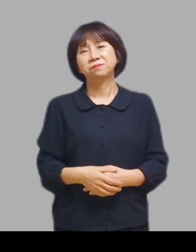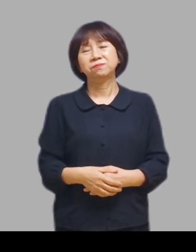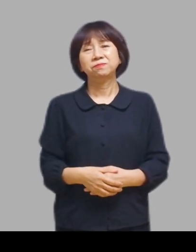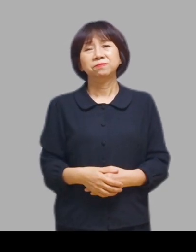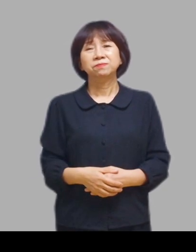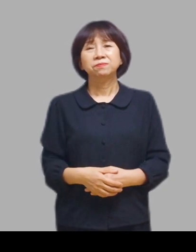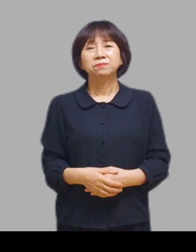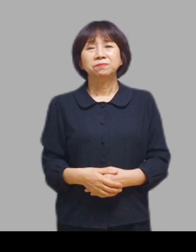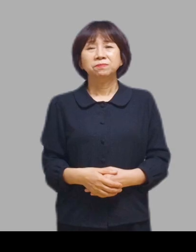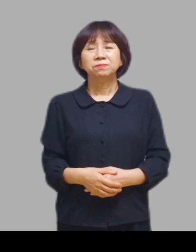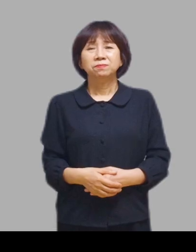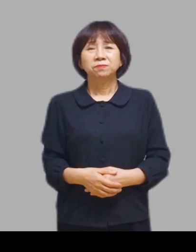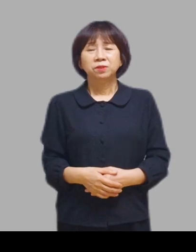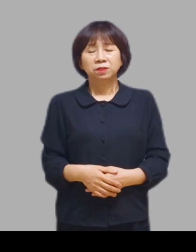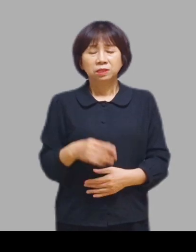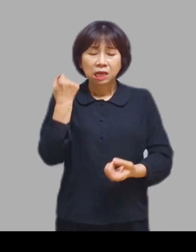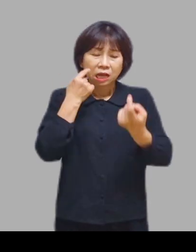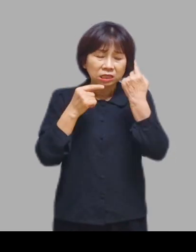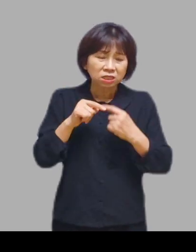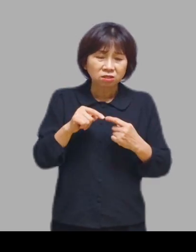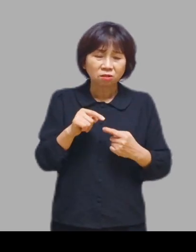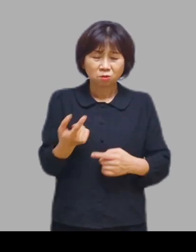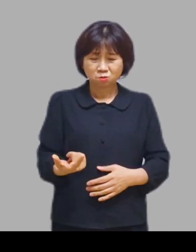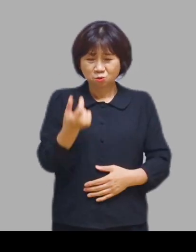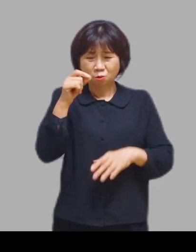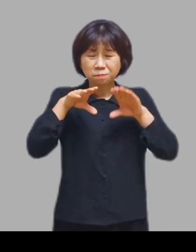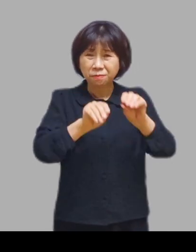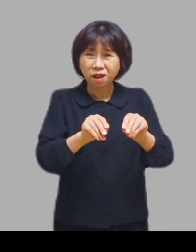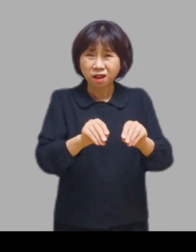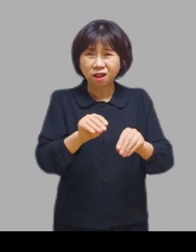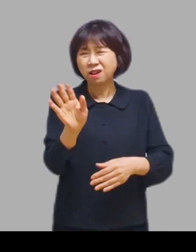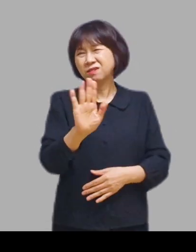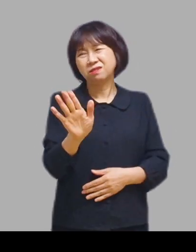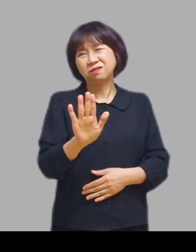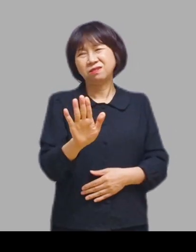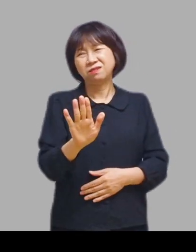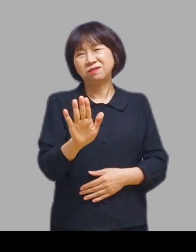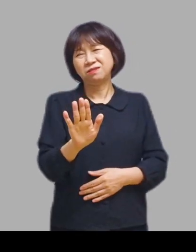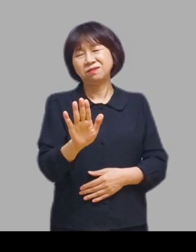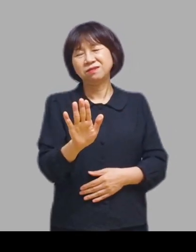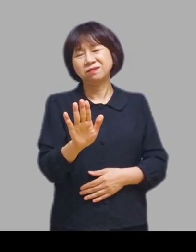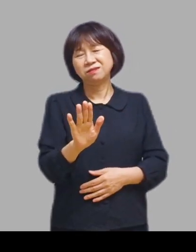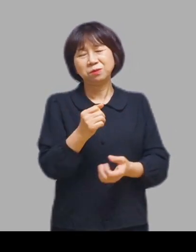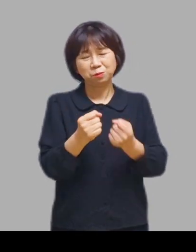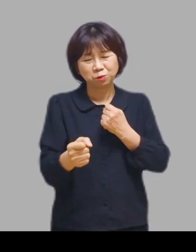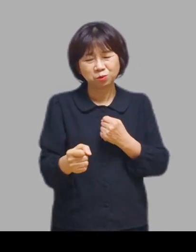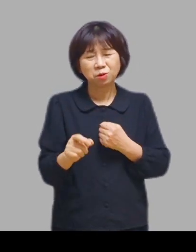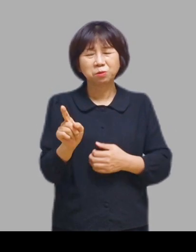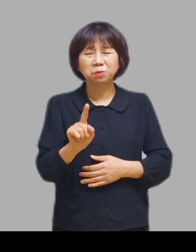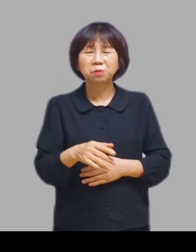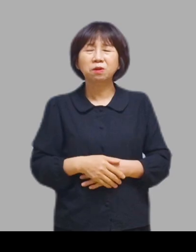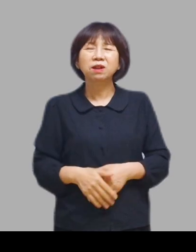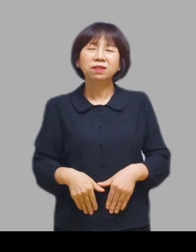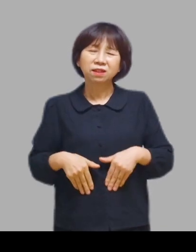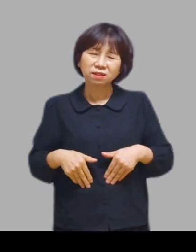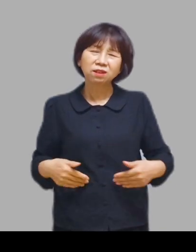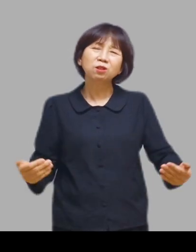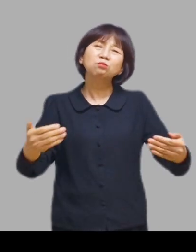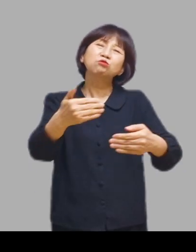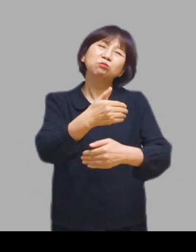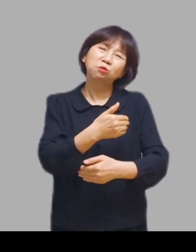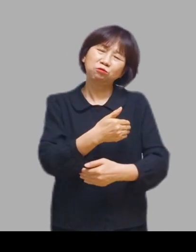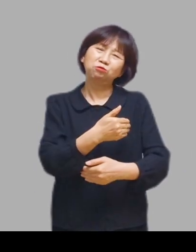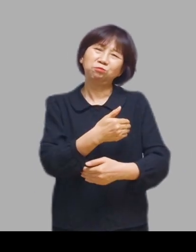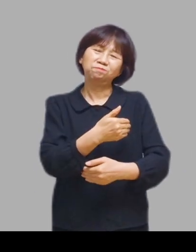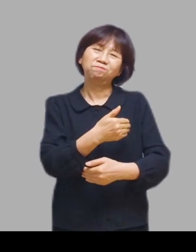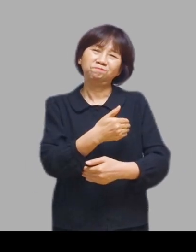싶습니다. 물론 상처가 바로 낫지는 않겠지요. 그래도 나를 정죄하지 않고 품어주는